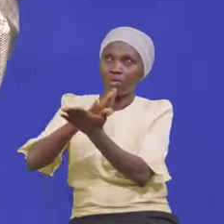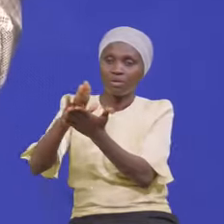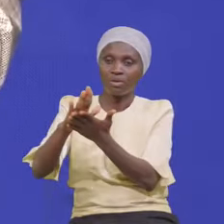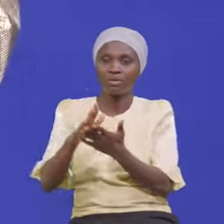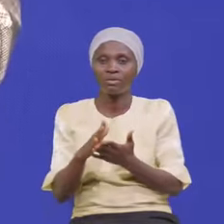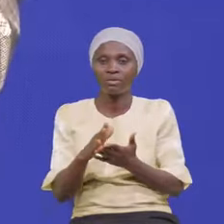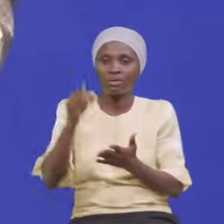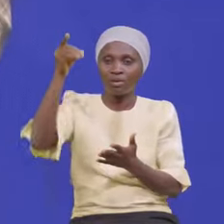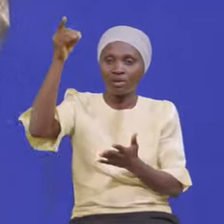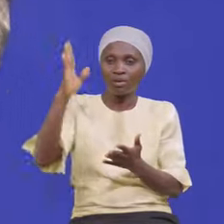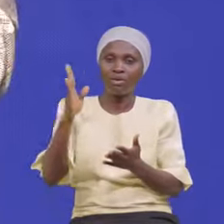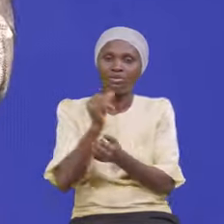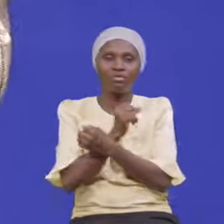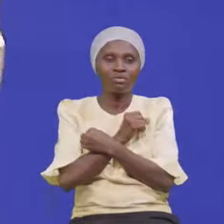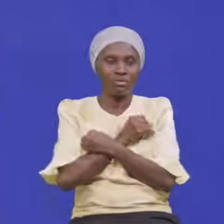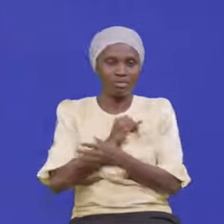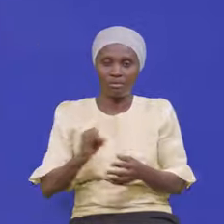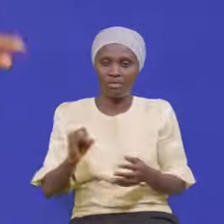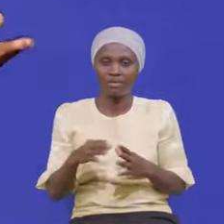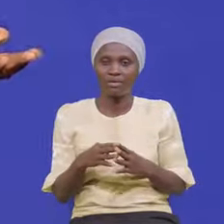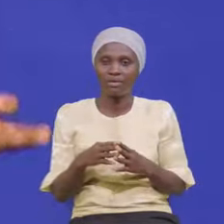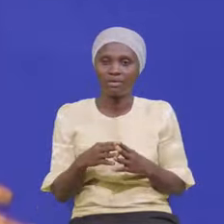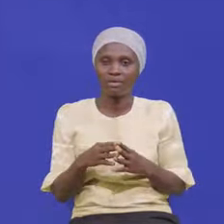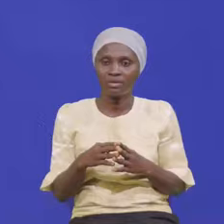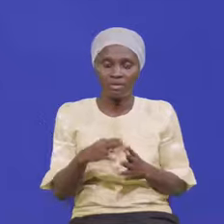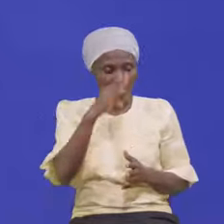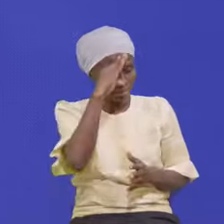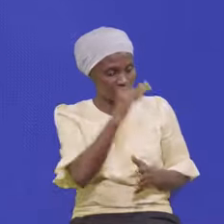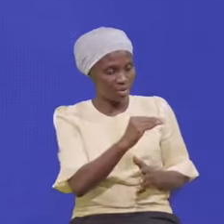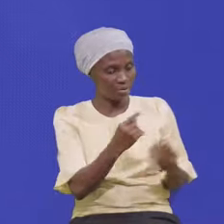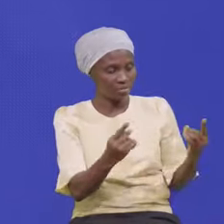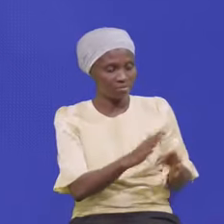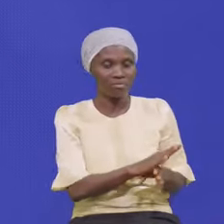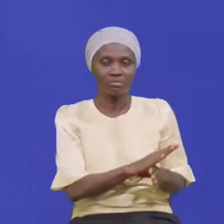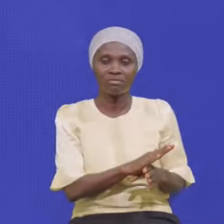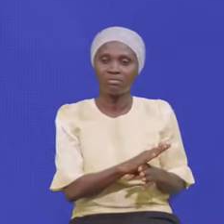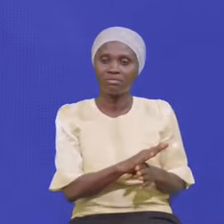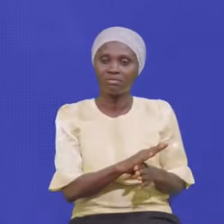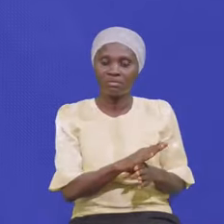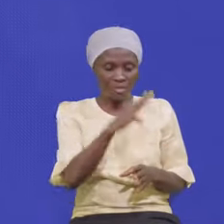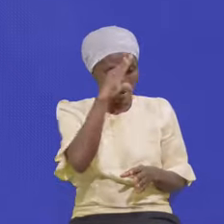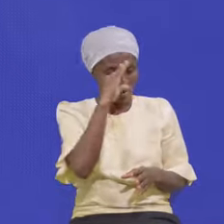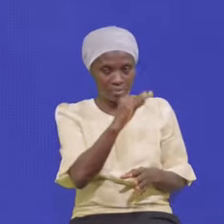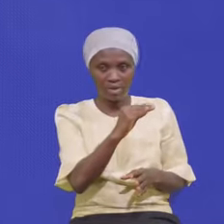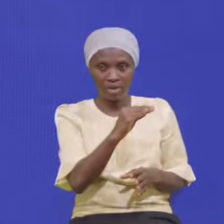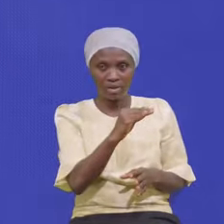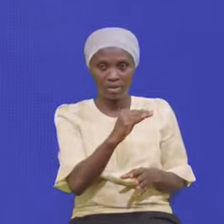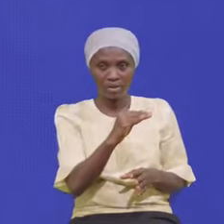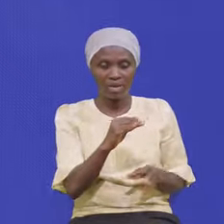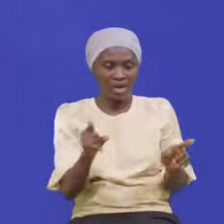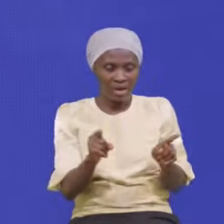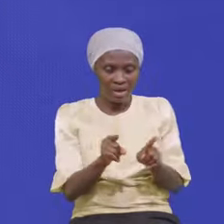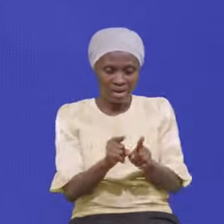పరిశుద్ధుడు. God loving, దేవుడు ప్రేమించేవాడు. Man sinful, నరుడేమో పాపి. Man as small as